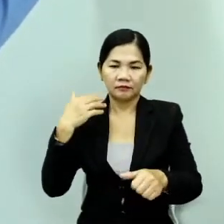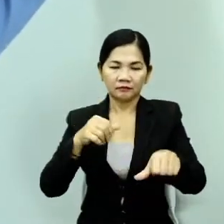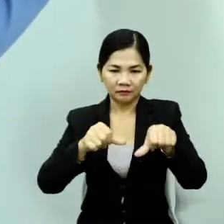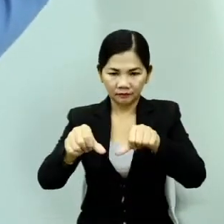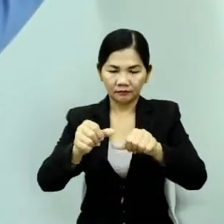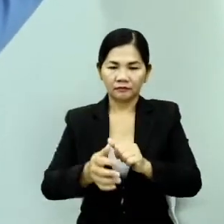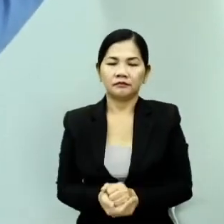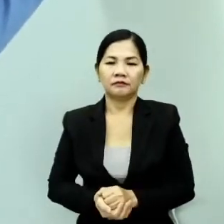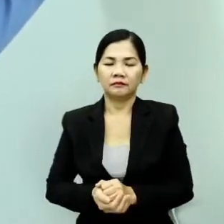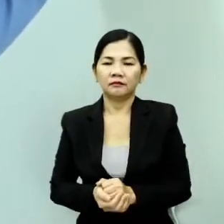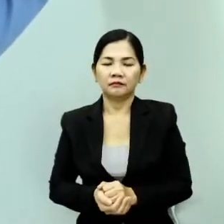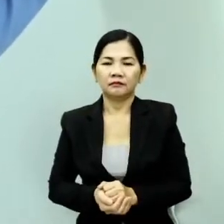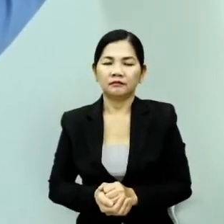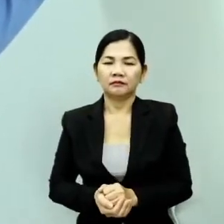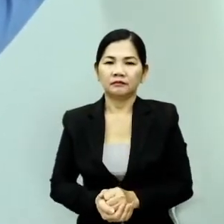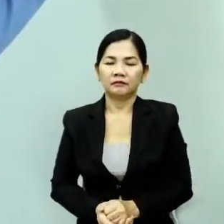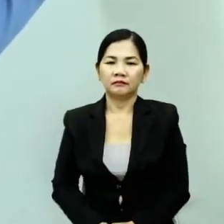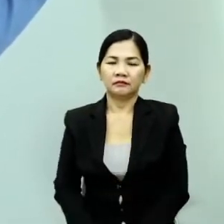tiệt